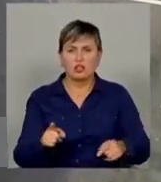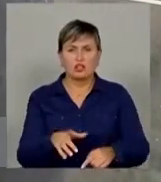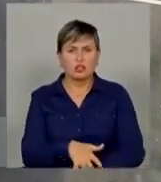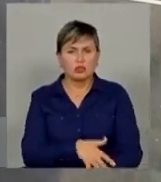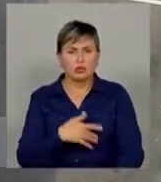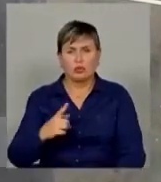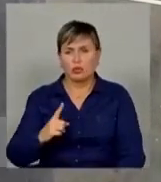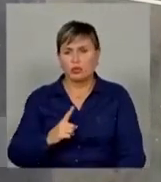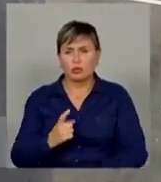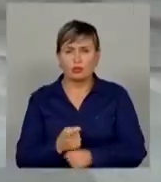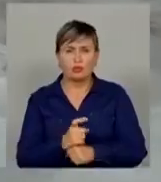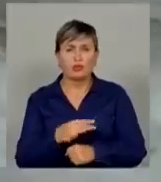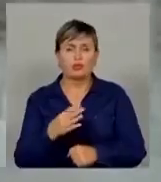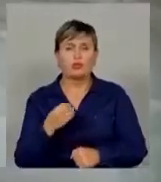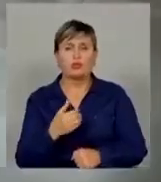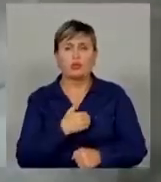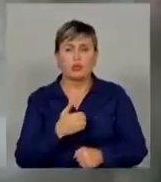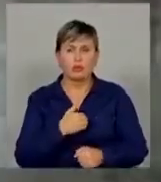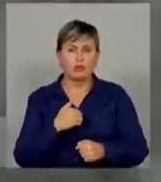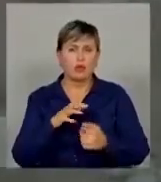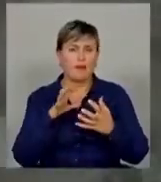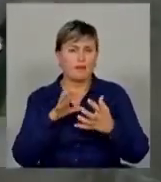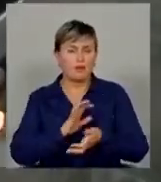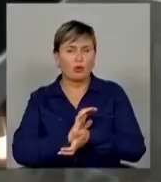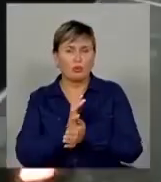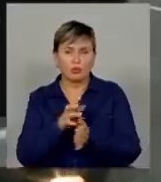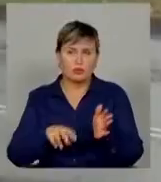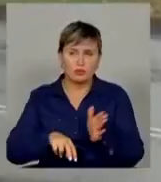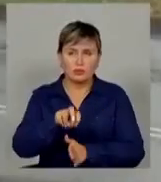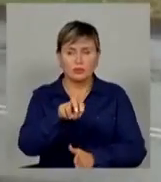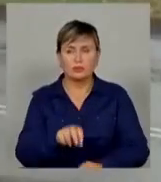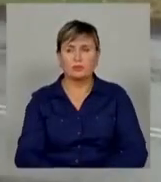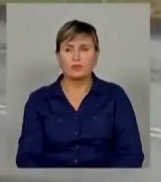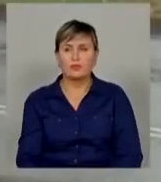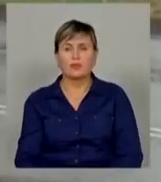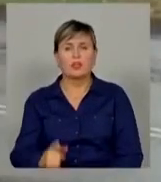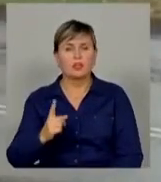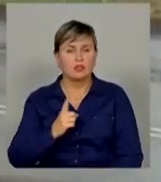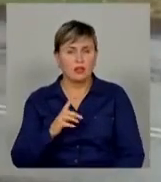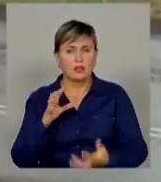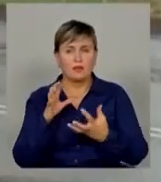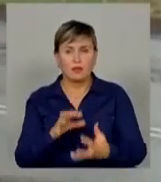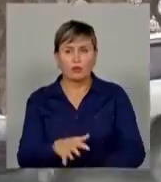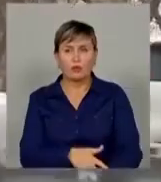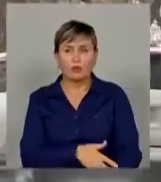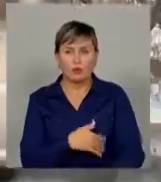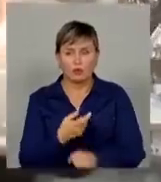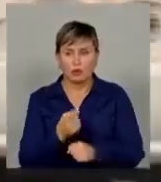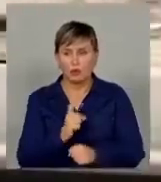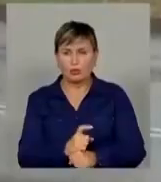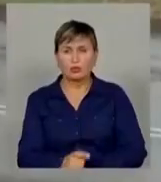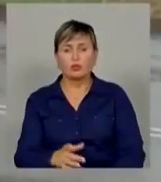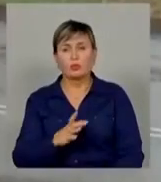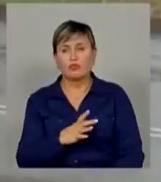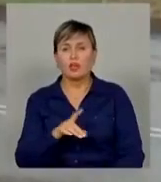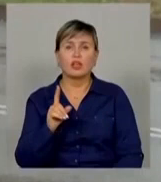автобуса им приходится долго, а потом еще и пытаются втиснуться в переполненный салон. Приходится ждать автобус очень долго. И бывает,